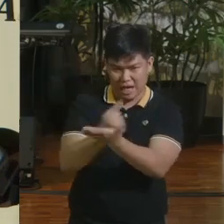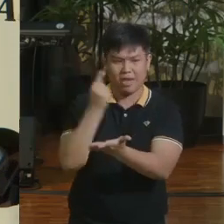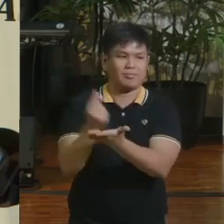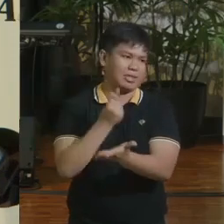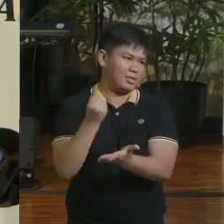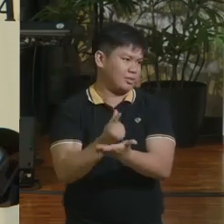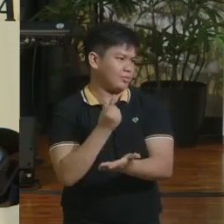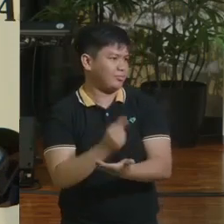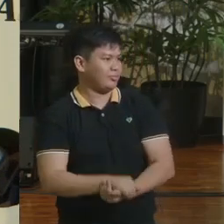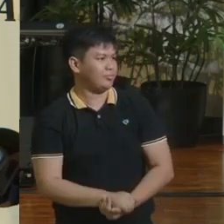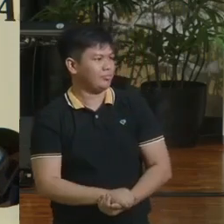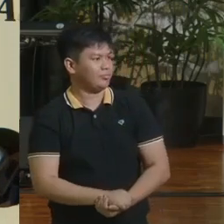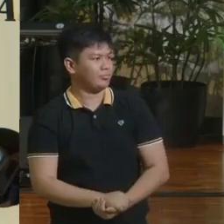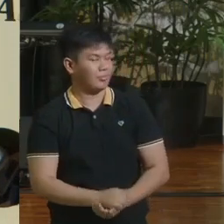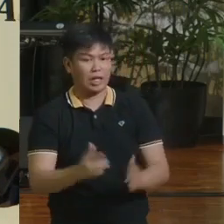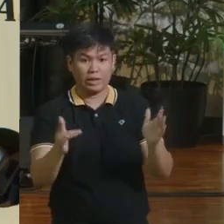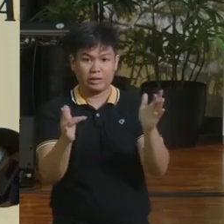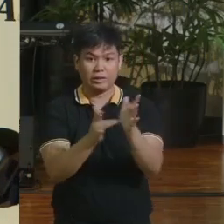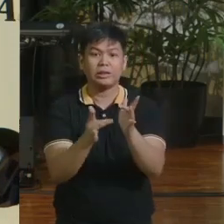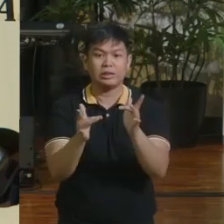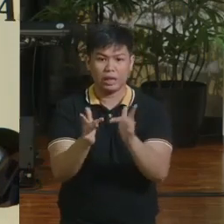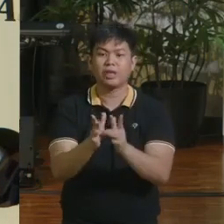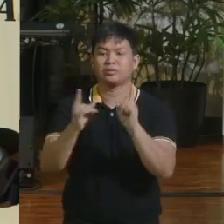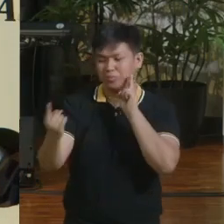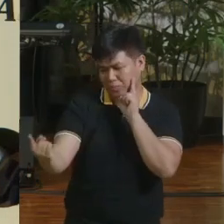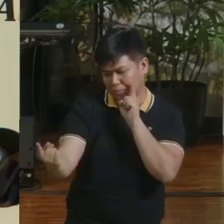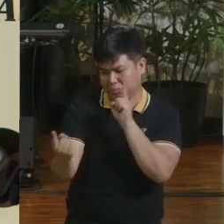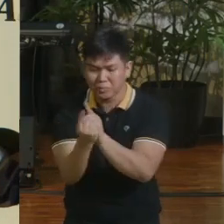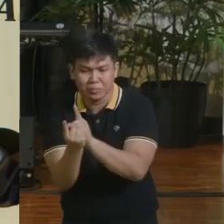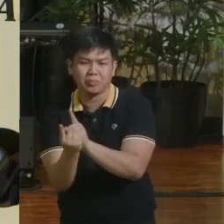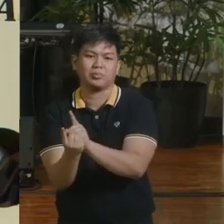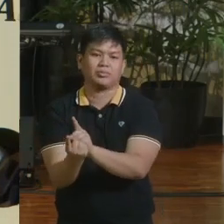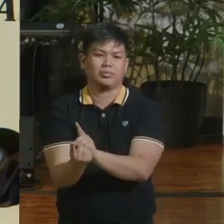sa kanya si Kristo mismo.